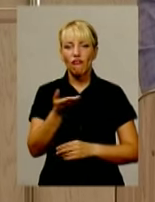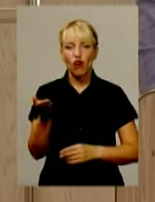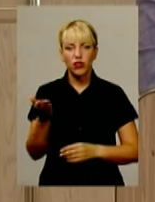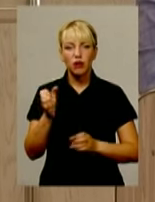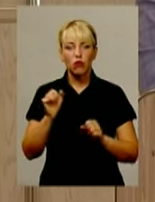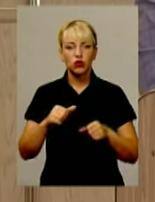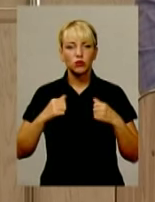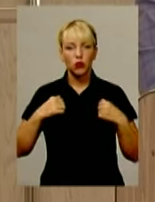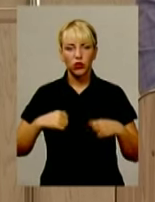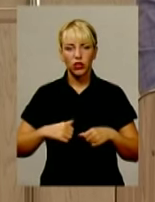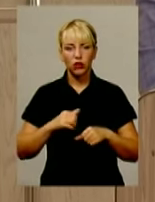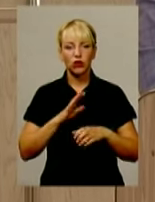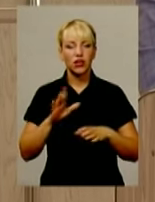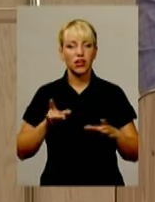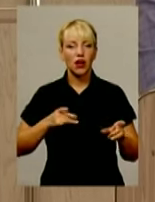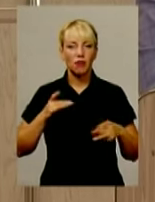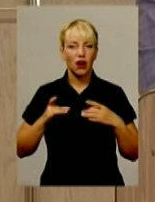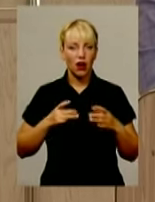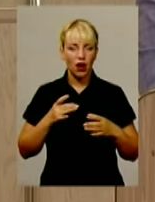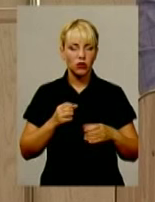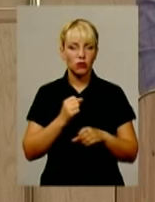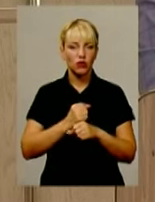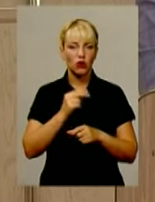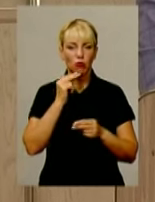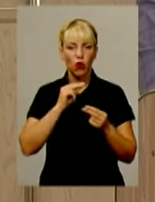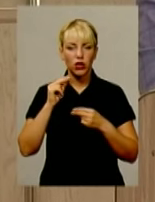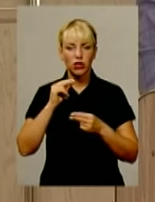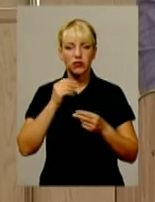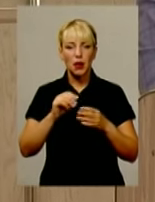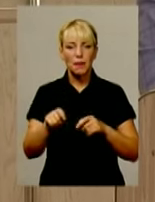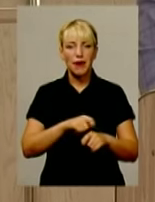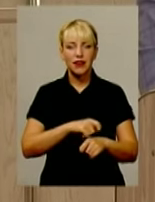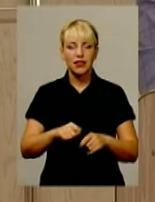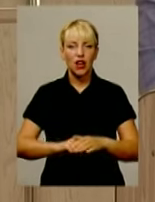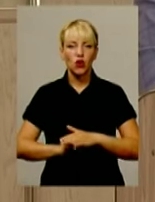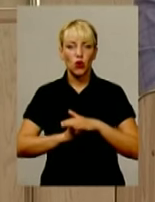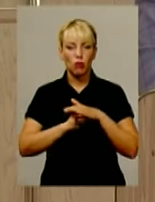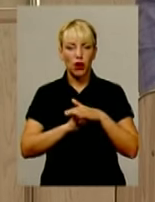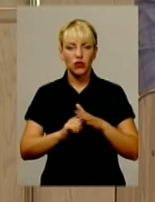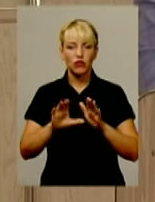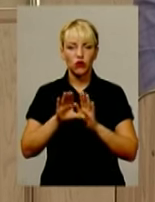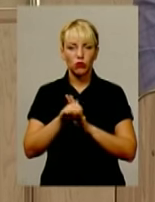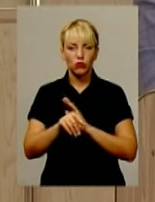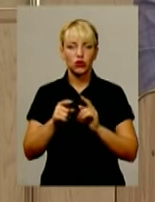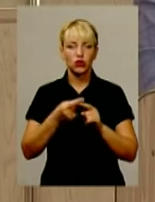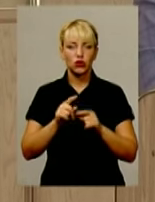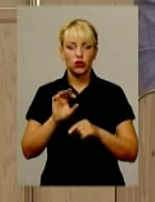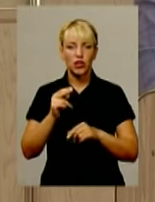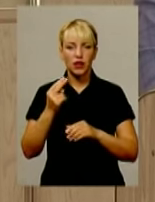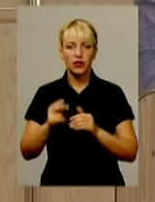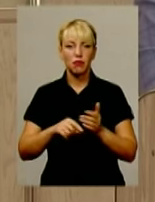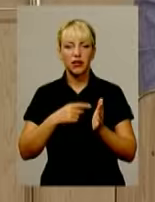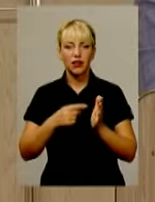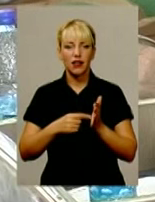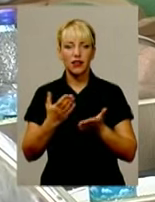спокійно, не напрягаючись, працювати і покращувати матеріальну базу, в тому числі і соціальні питання, які є сьогодні